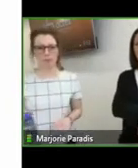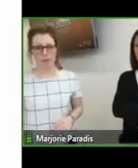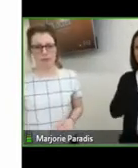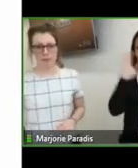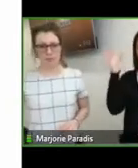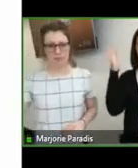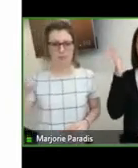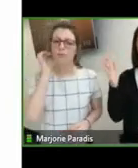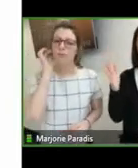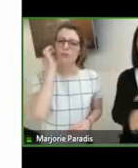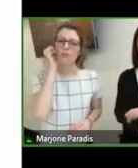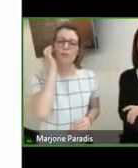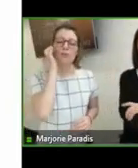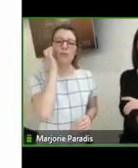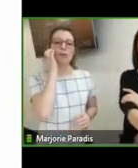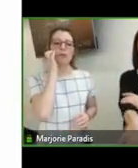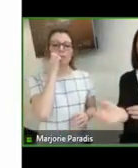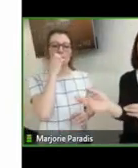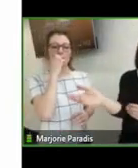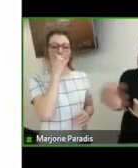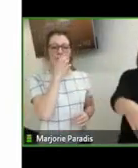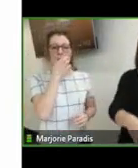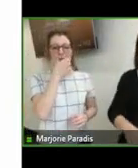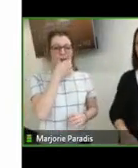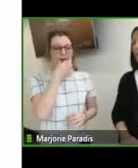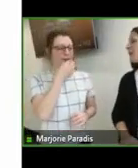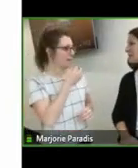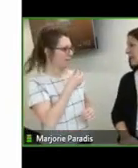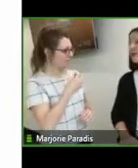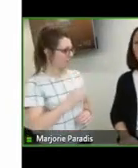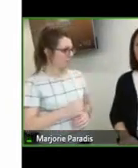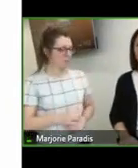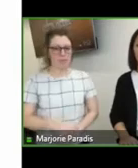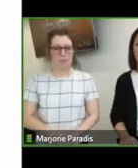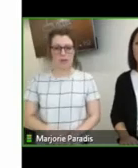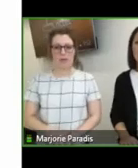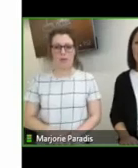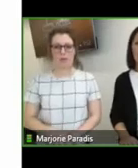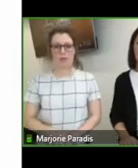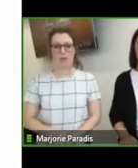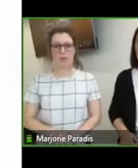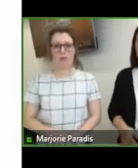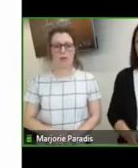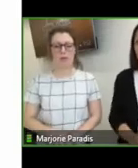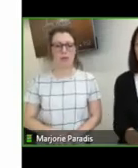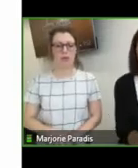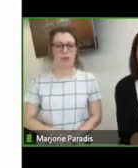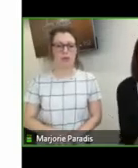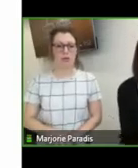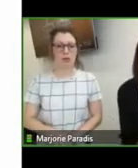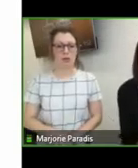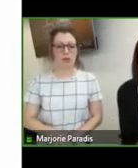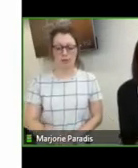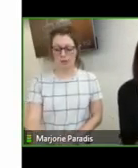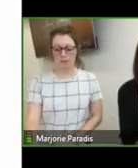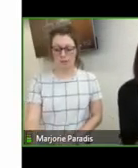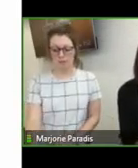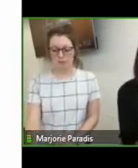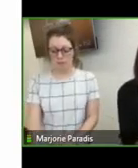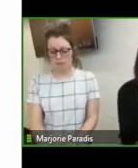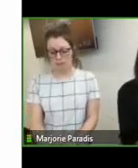importantes, des étapes où ça vous a allumé, que vous avez dit « Ah, ça serait donc bien pertinent qu'on l'ajoute ». J'ai envie de vous inviter à